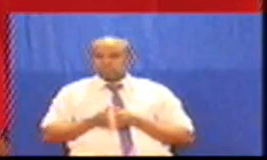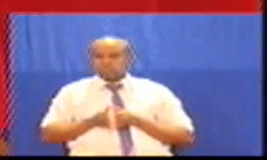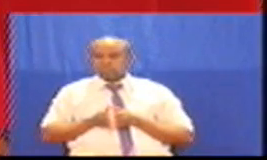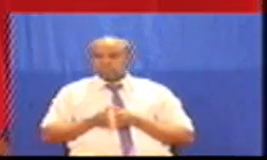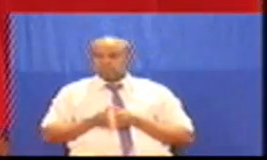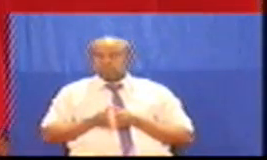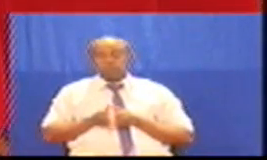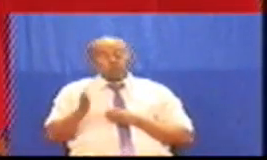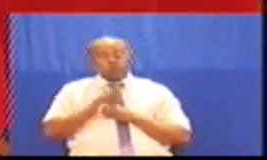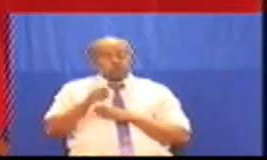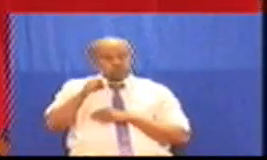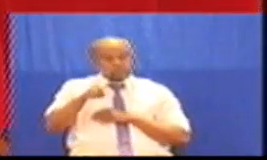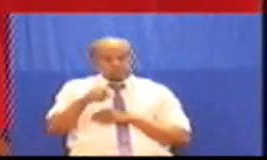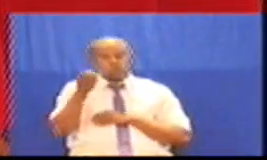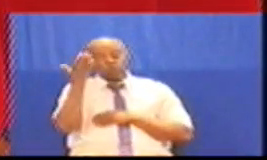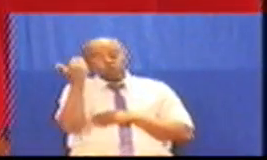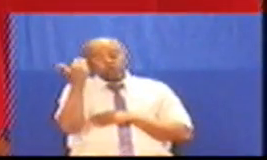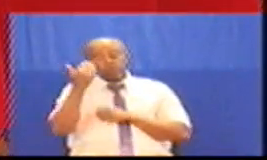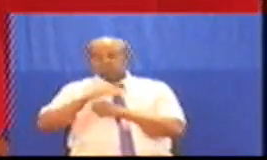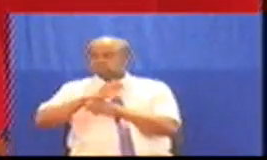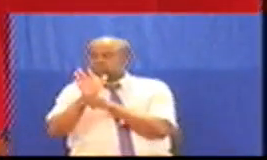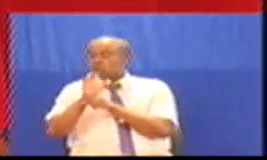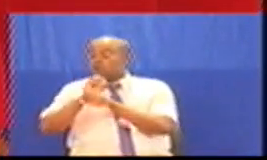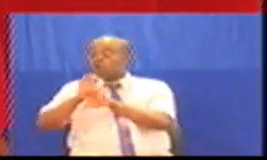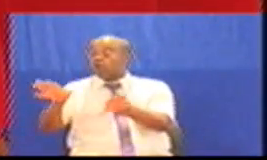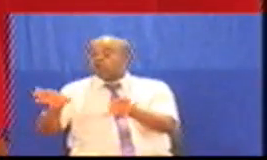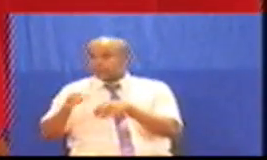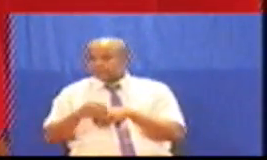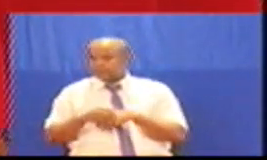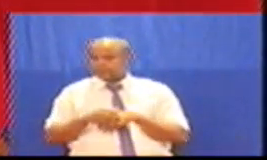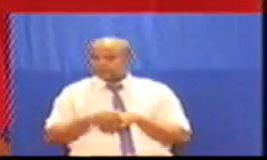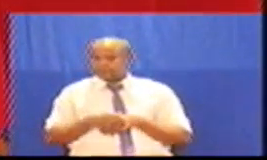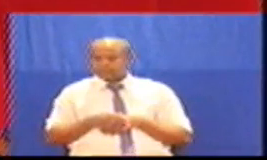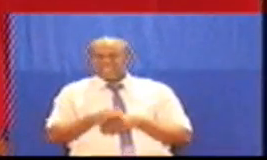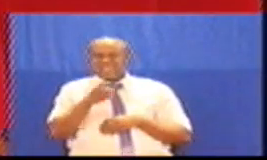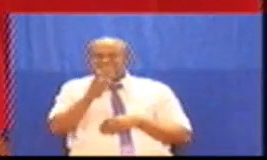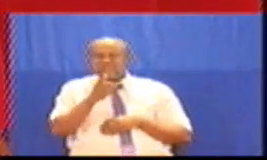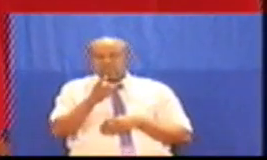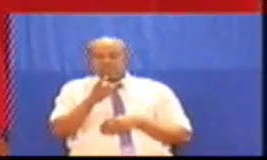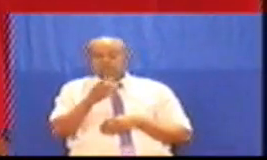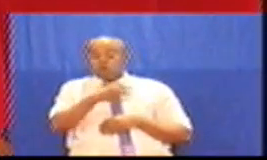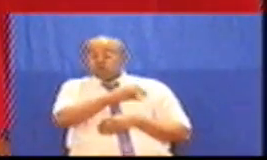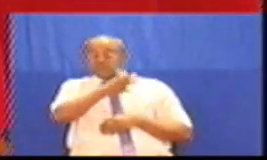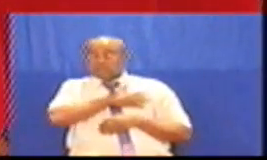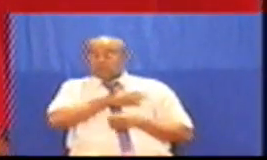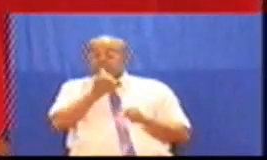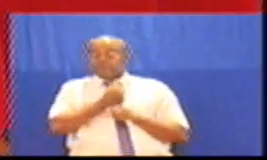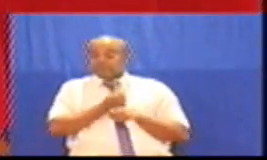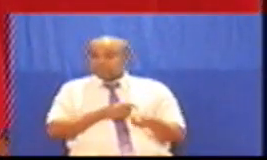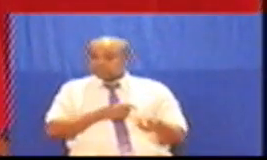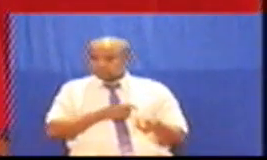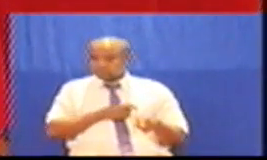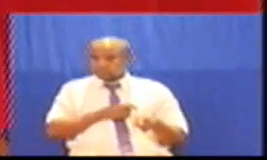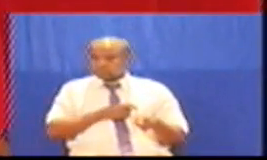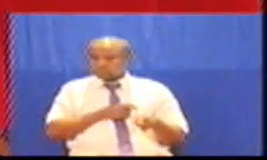la corona na nini wizara yangu ifanye, na hasa